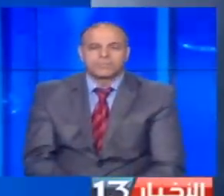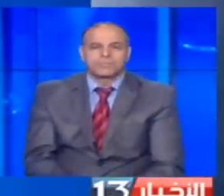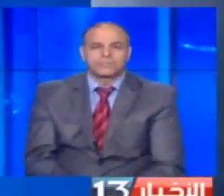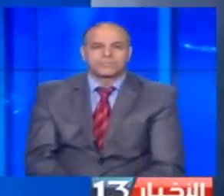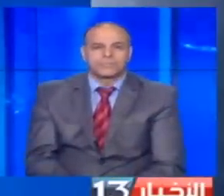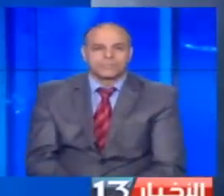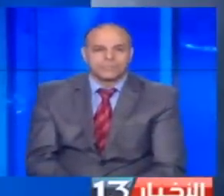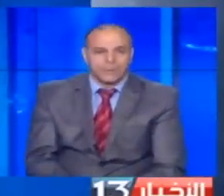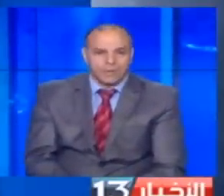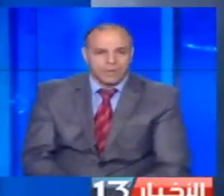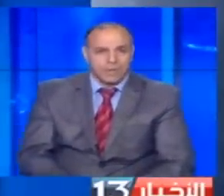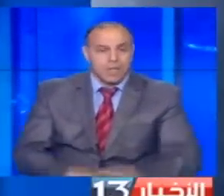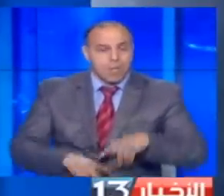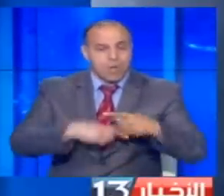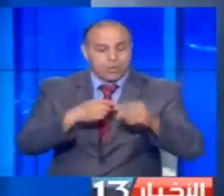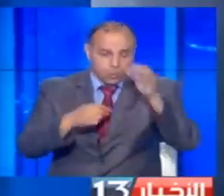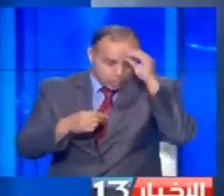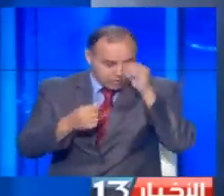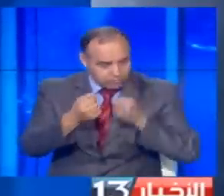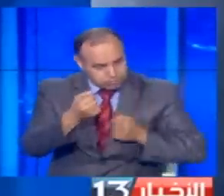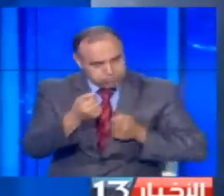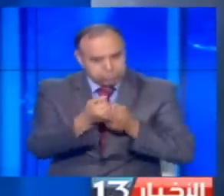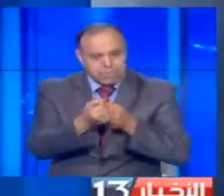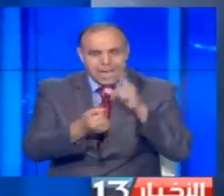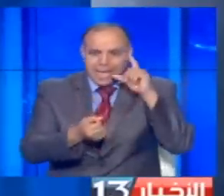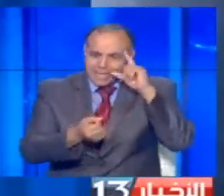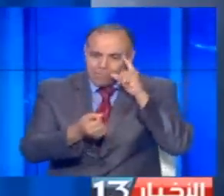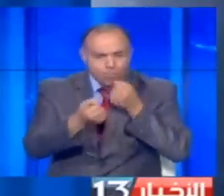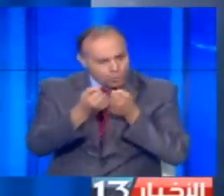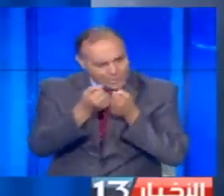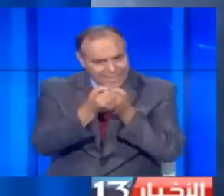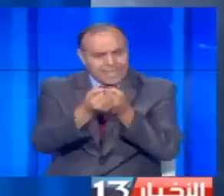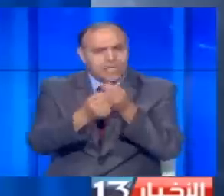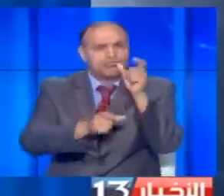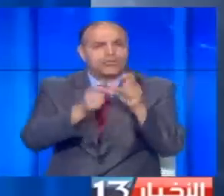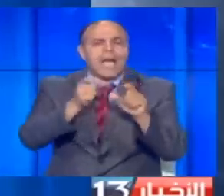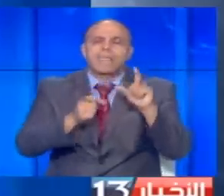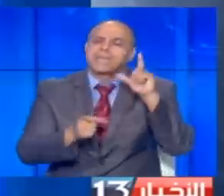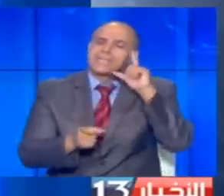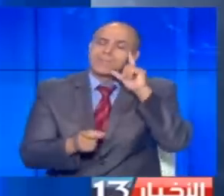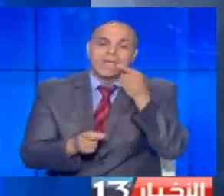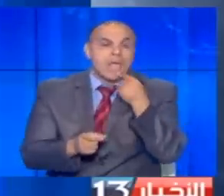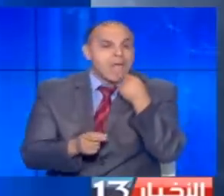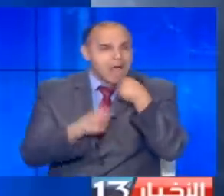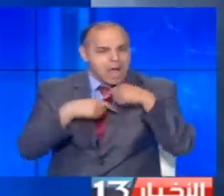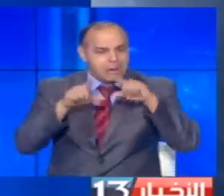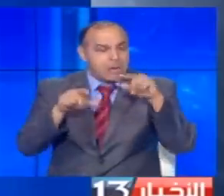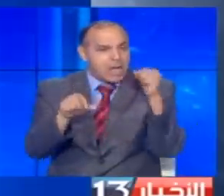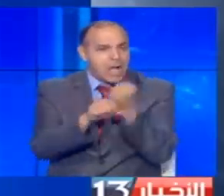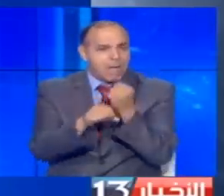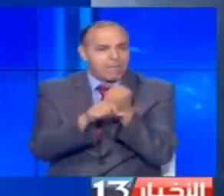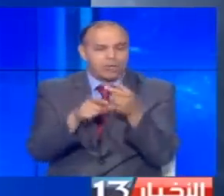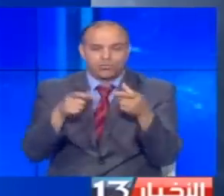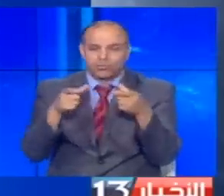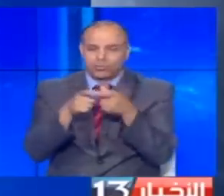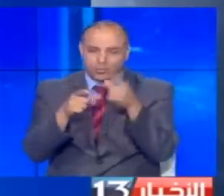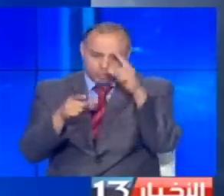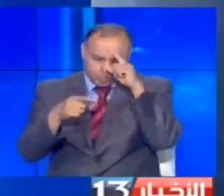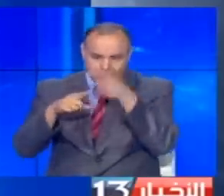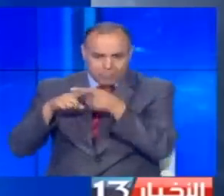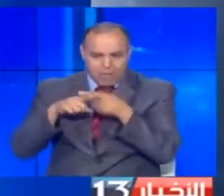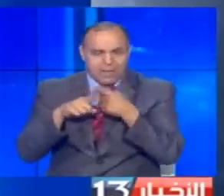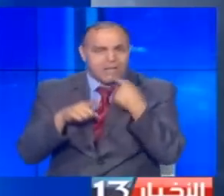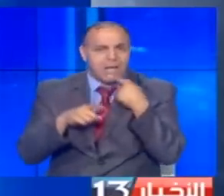مواصله تونس الوقوف الى جانب ليبيا ومساندتها الشعبيه واعلان العمل بين الشريكين التونسي والليبي